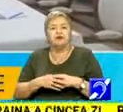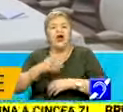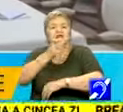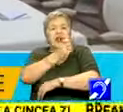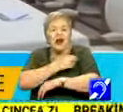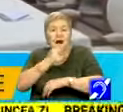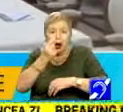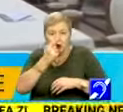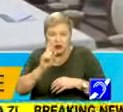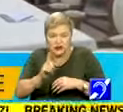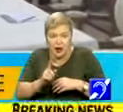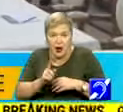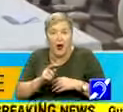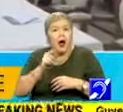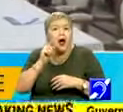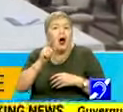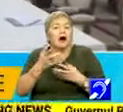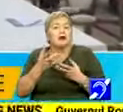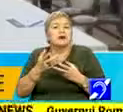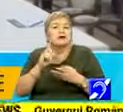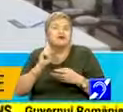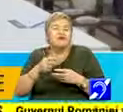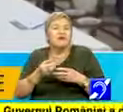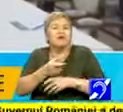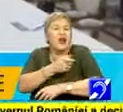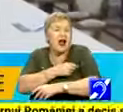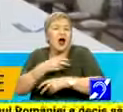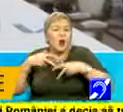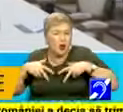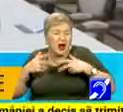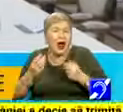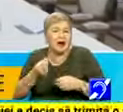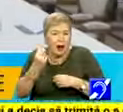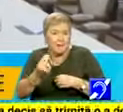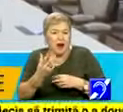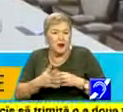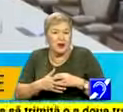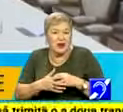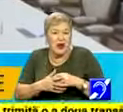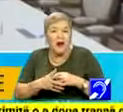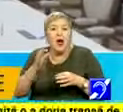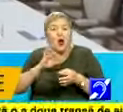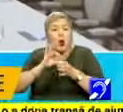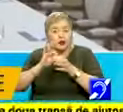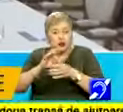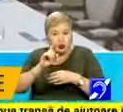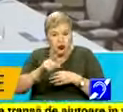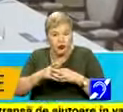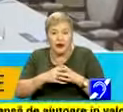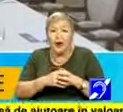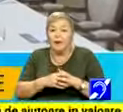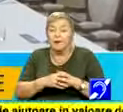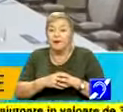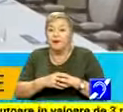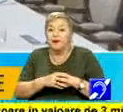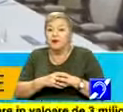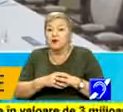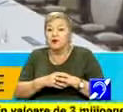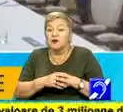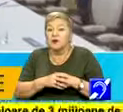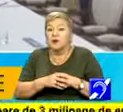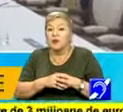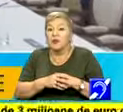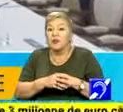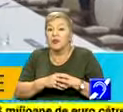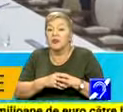delegația rusă sau putem să începem, de fapt, cu delegația Ucrainei, care este condusă, se pare, pentru că, ca rang, ca